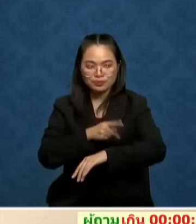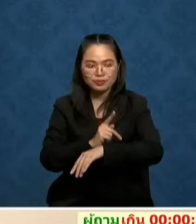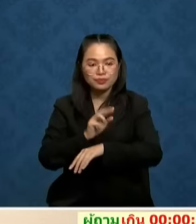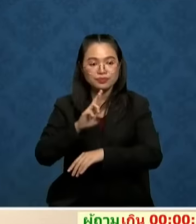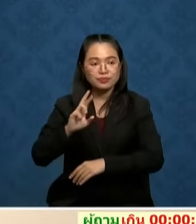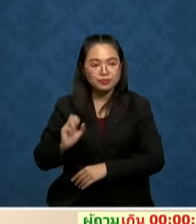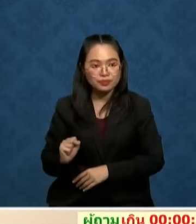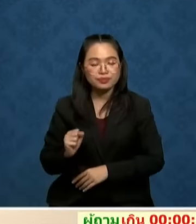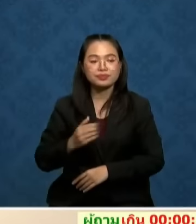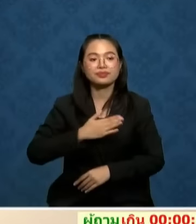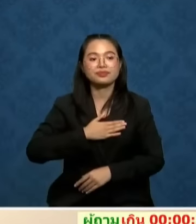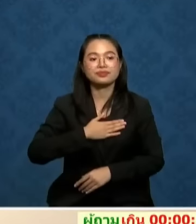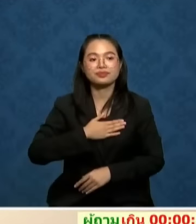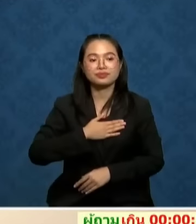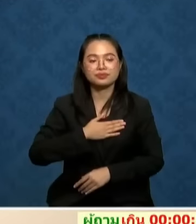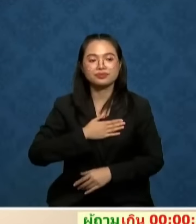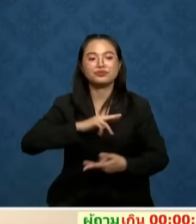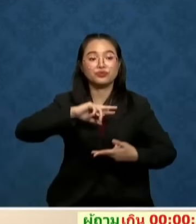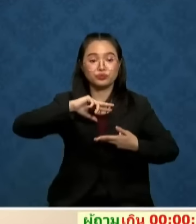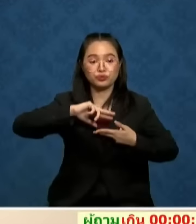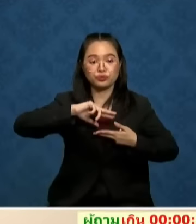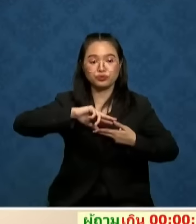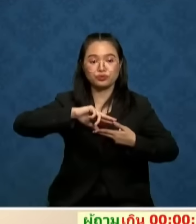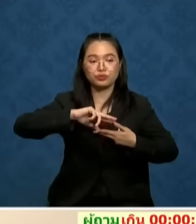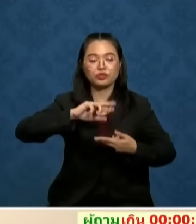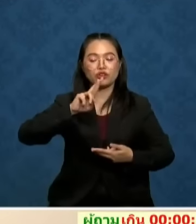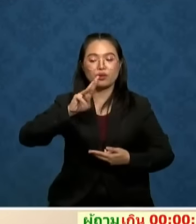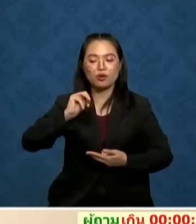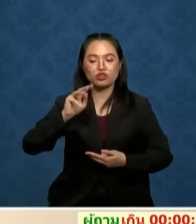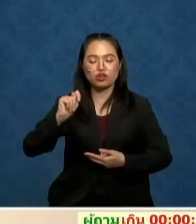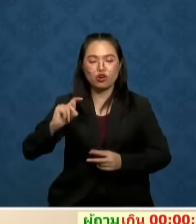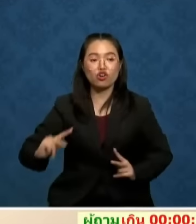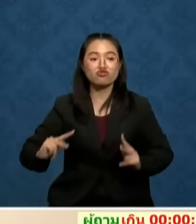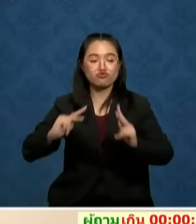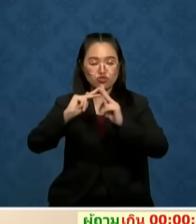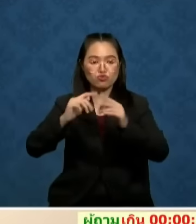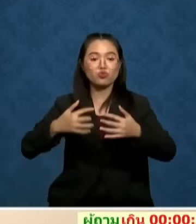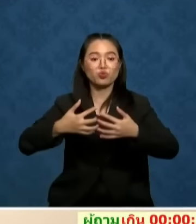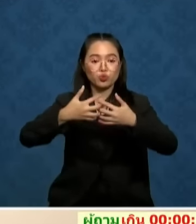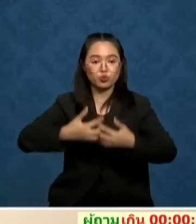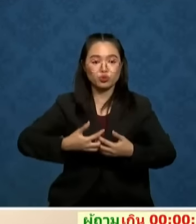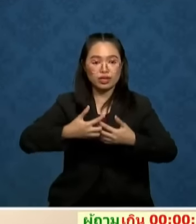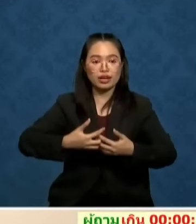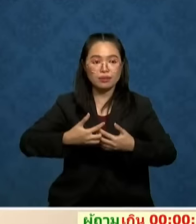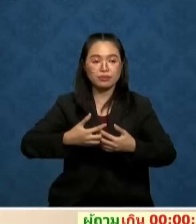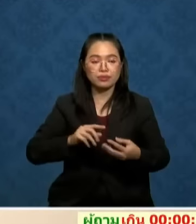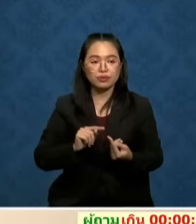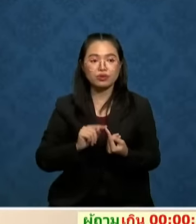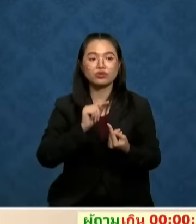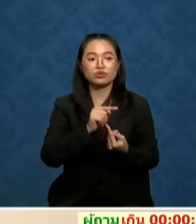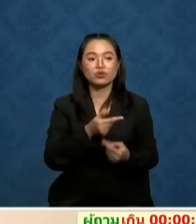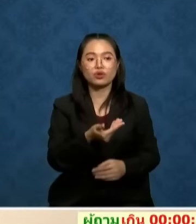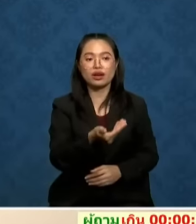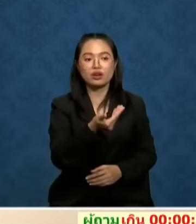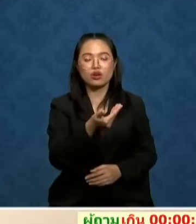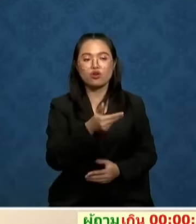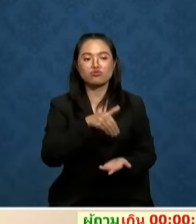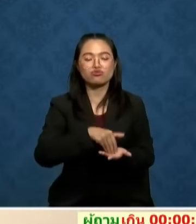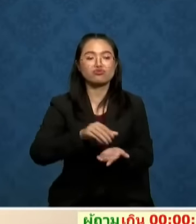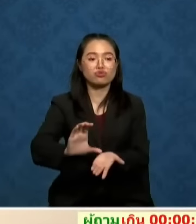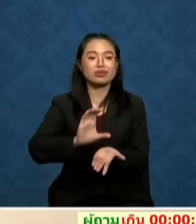ฎรนครศรีธรรมราชพรรครวมไทยสร้างชาติในฐานะรัฐมนตรีว่าการกระทรวงอุตสาหกรรมค่ะย้ำอีกครั้งนึงนะคะเรื่องไทม์ไลน์ของการของบกลางดิ